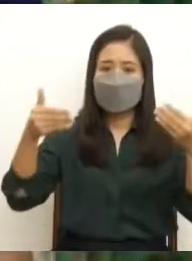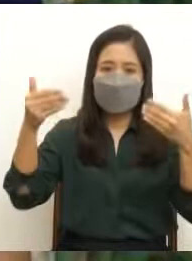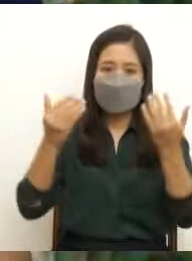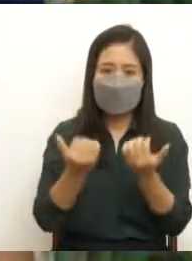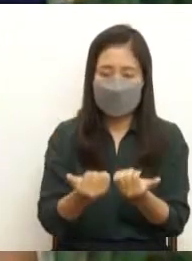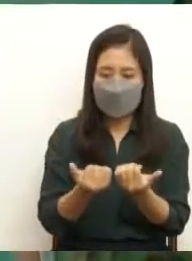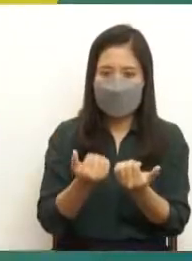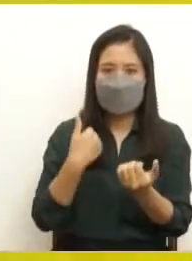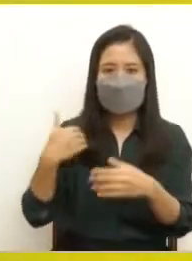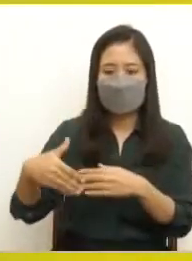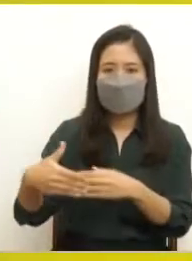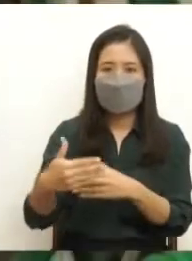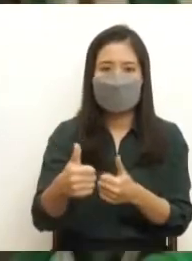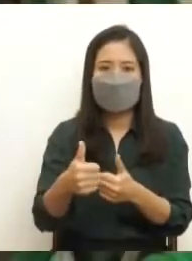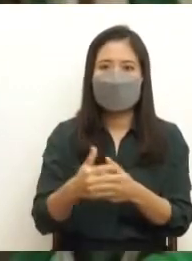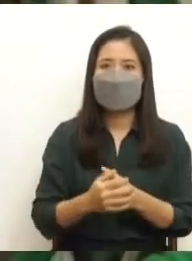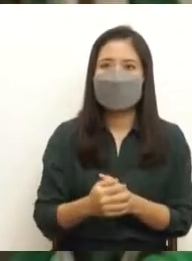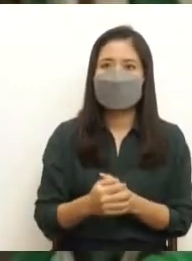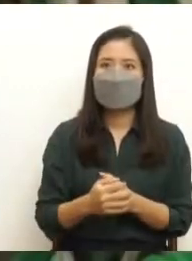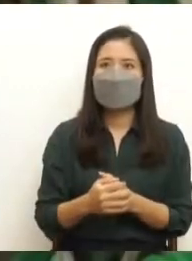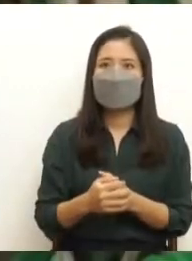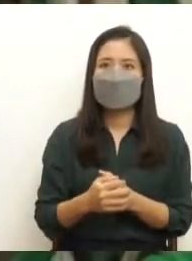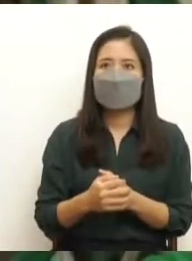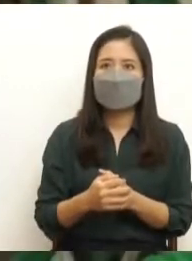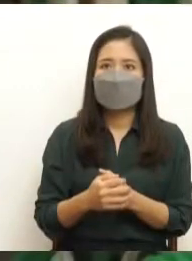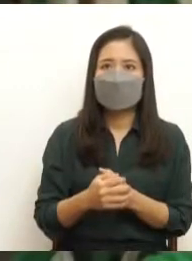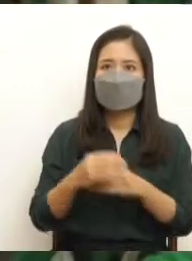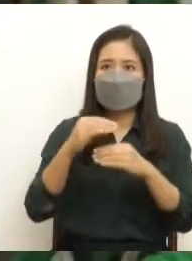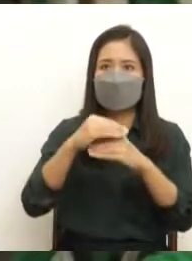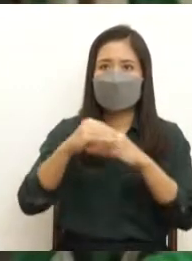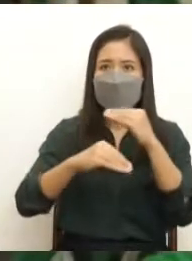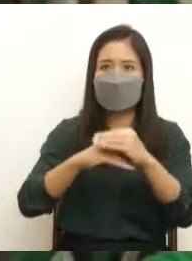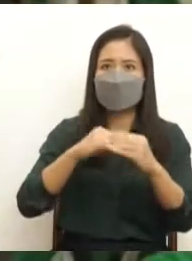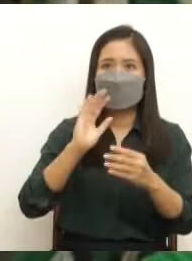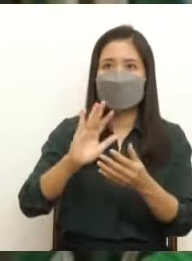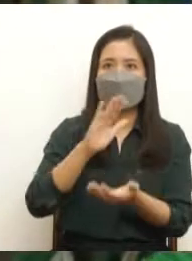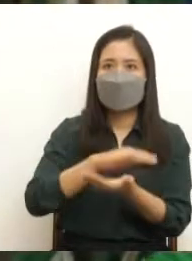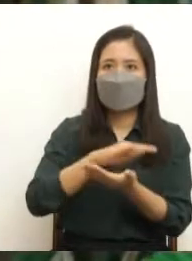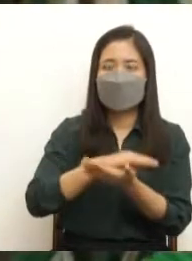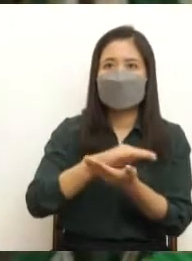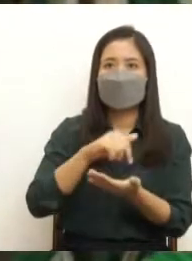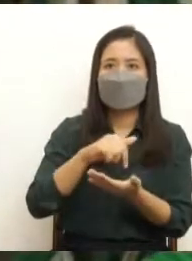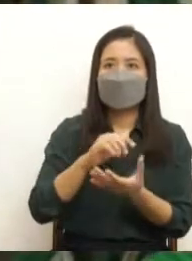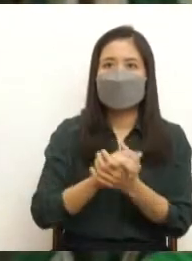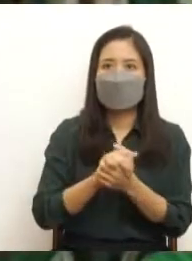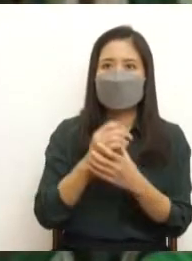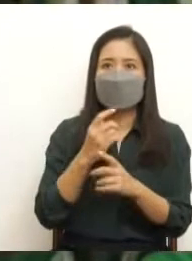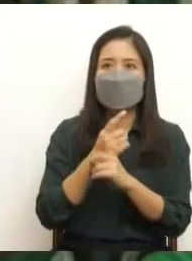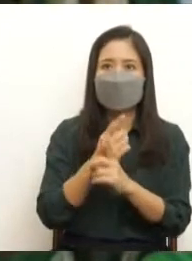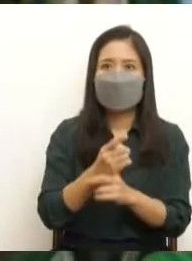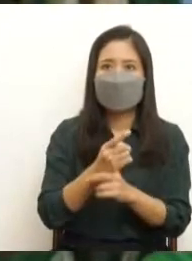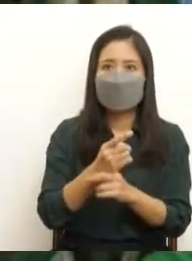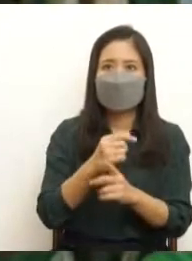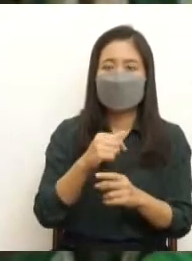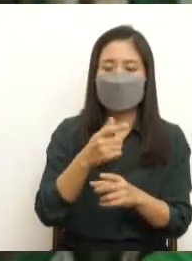กเลิกออกไปนะครับ ในโครงการอายะเกษตรโรงเรียนรุ่นปฏิทารามที่พวกเราได้ทำมีการทำนามีการเลี้ยง